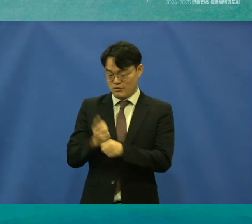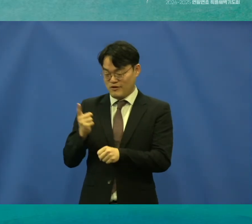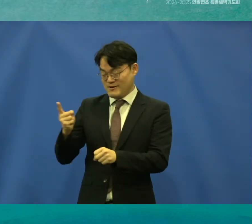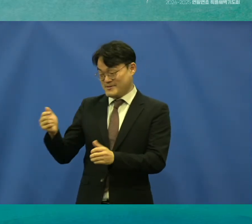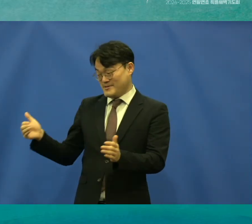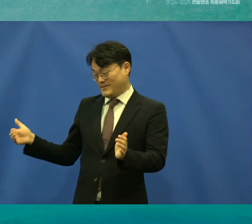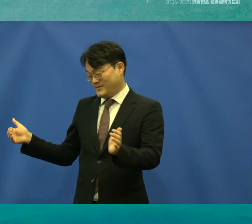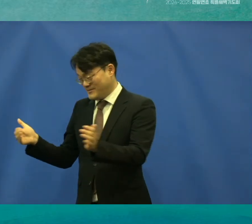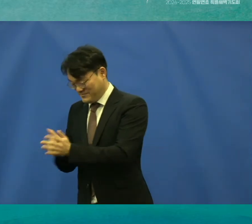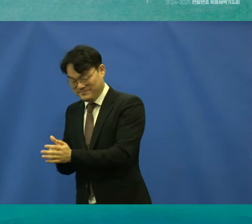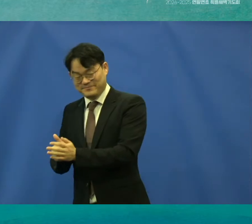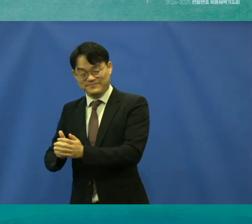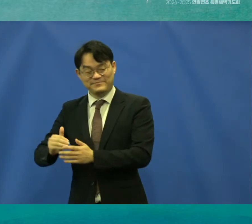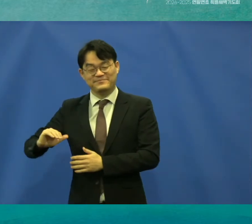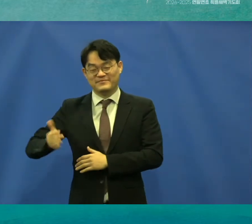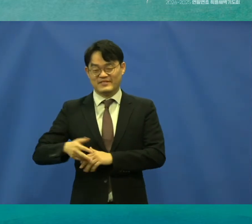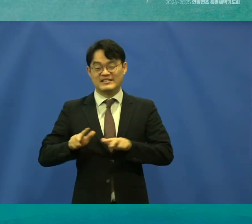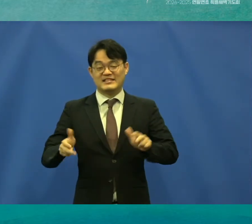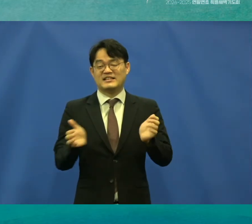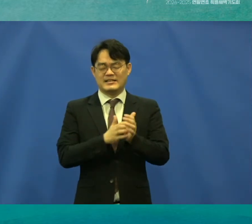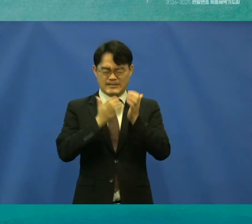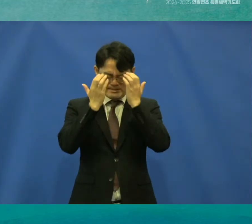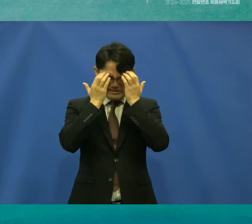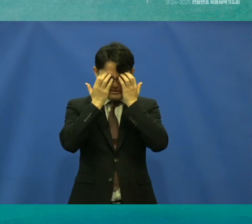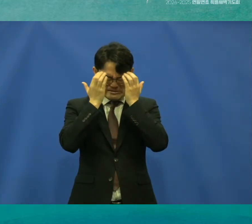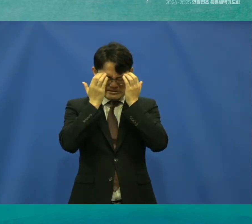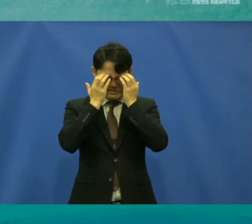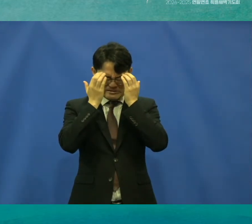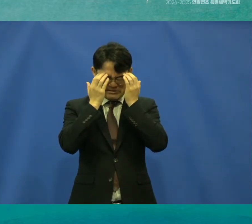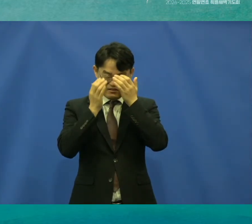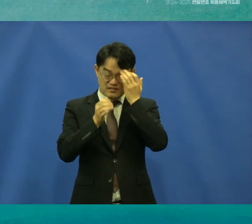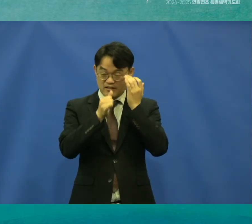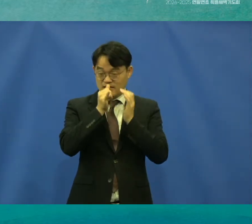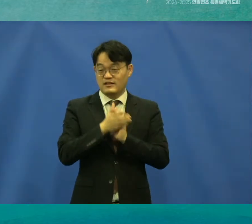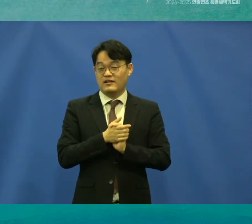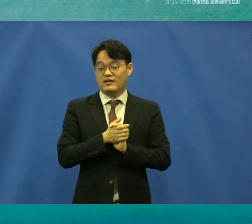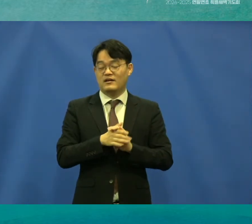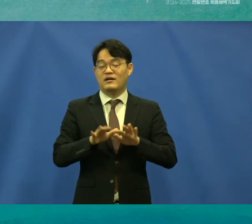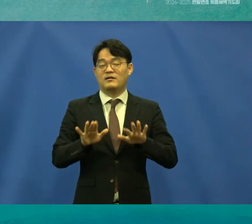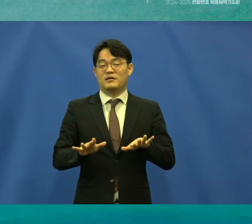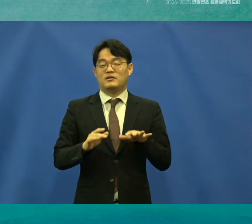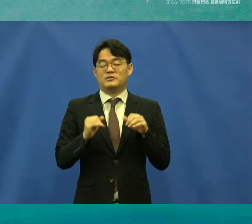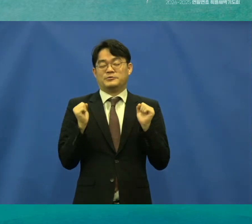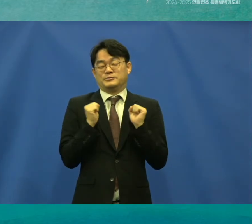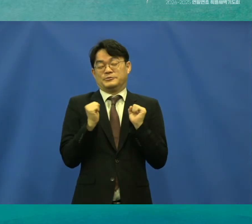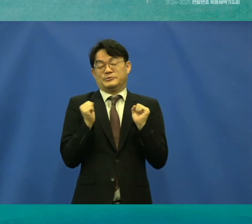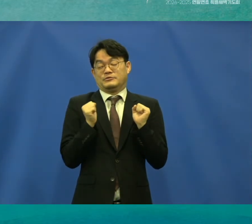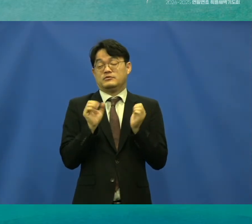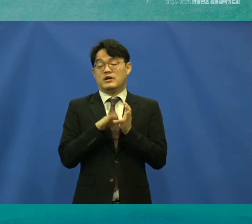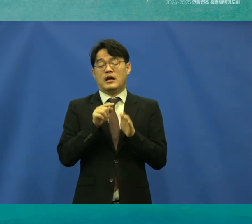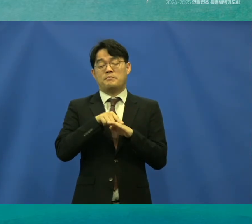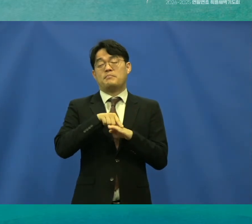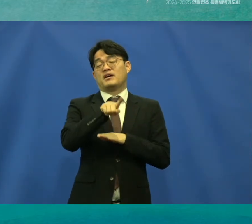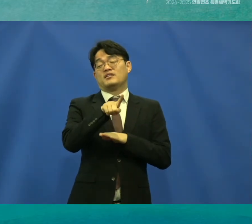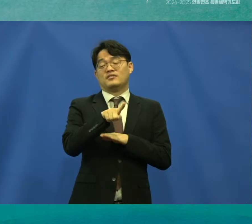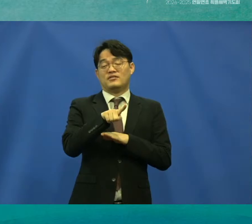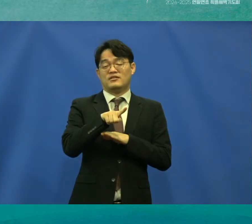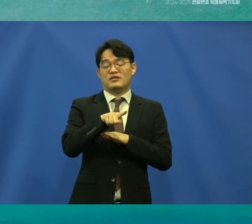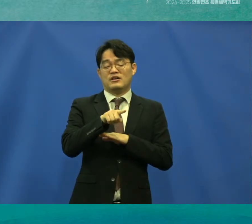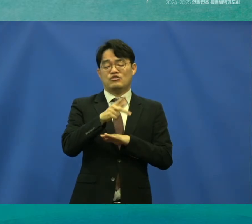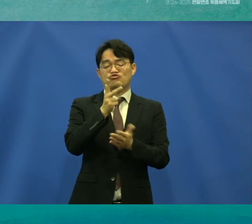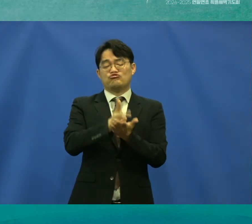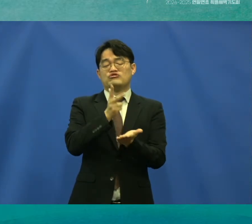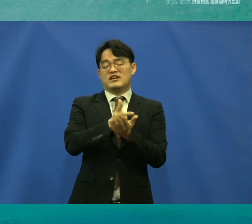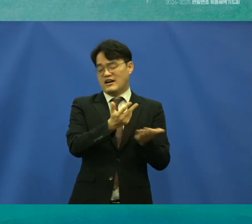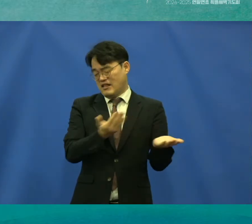그동안 이 고생한 분들이 있는데 이 겨울에 바깥에 차량 안내한 팀들이 고생 많았습니다.